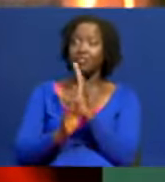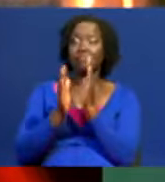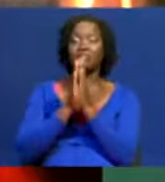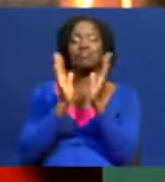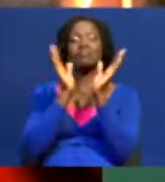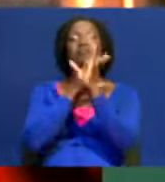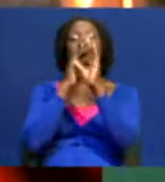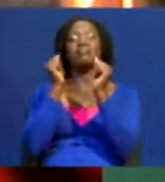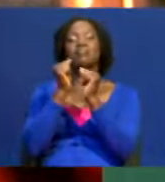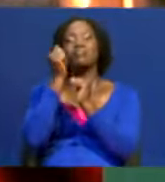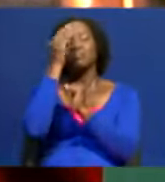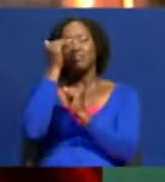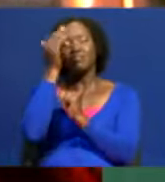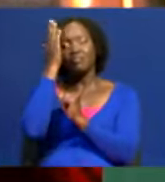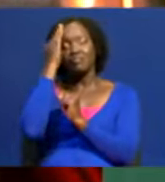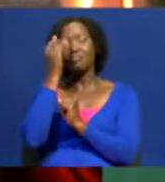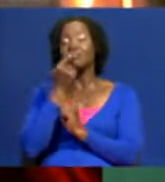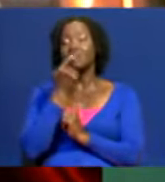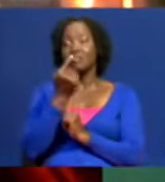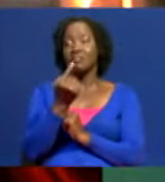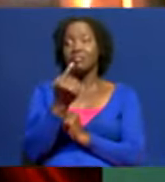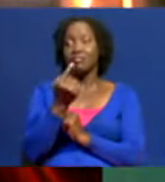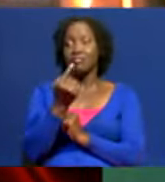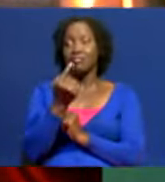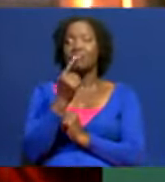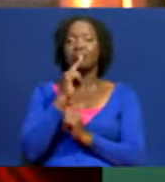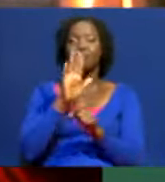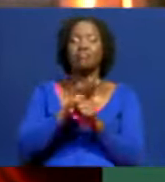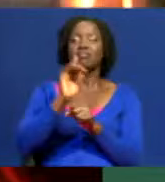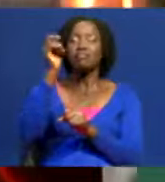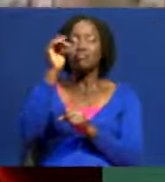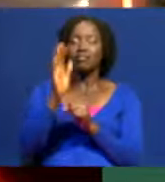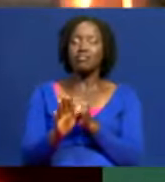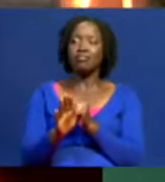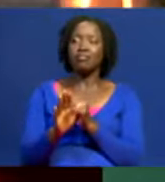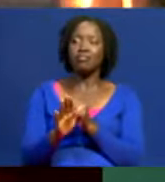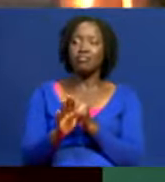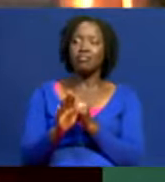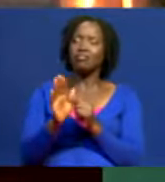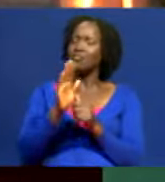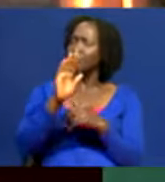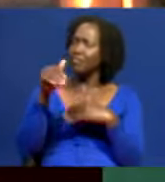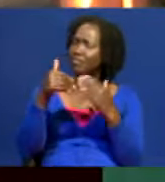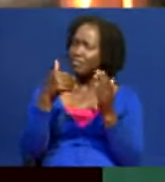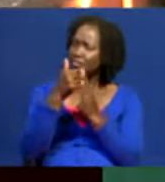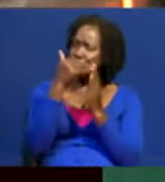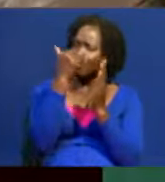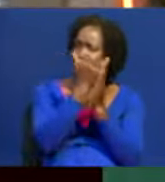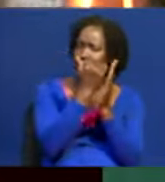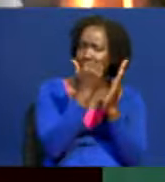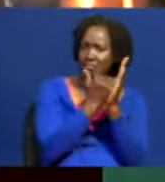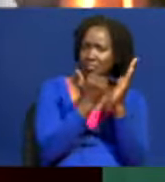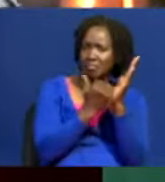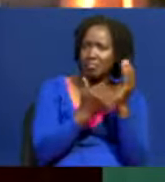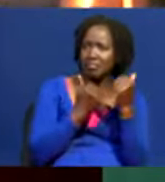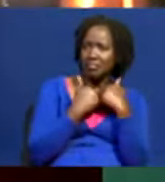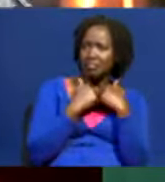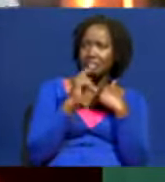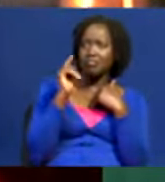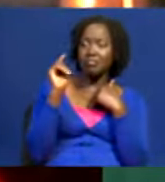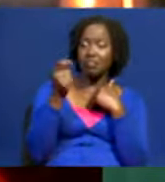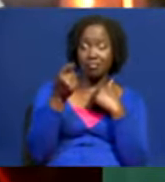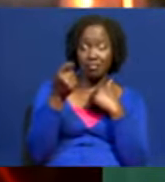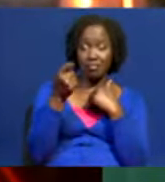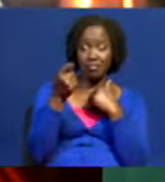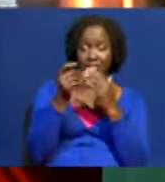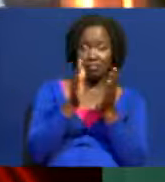wetu, because I know for sure and I can promise Kenyans, kwa ile mikakati yote tumeweka, Kenya is going to